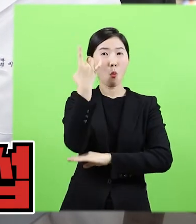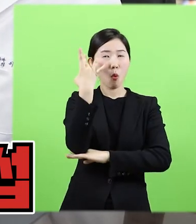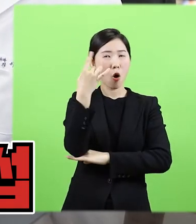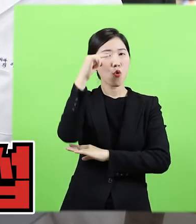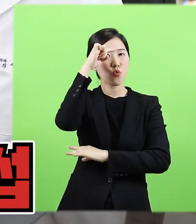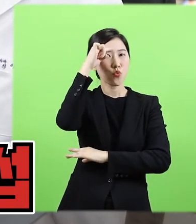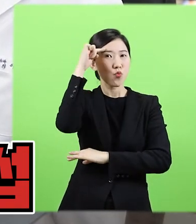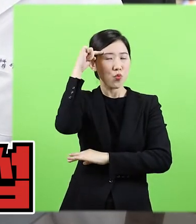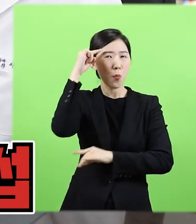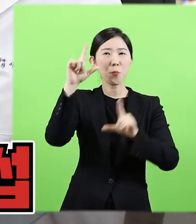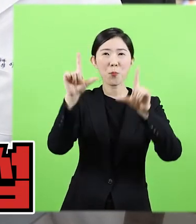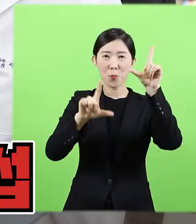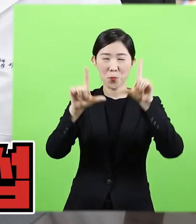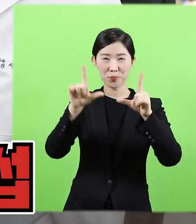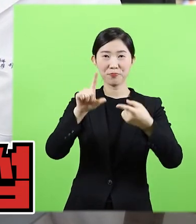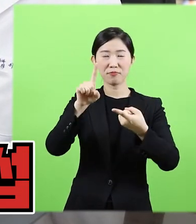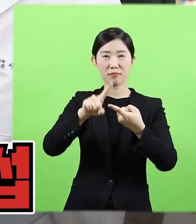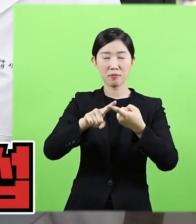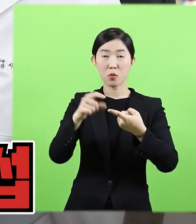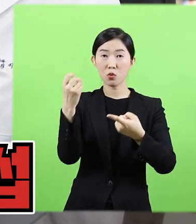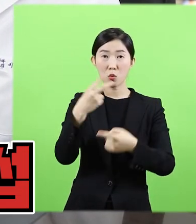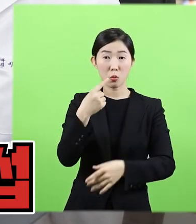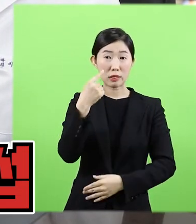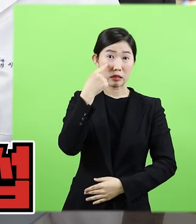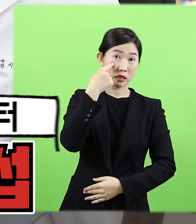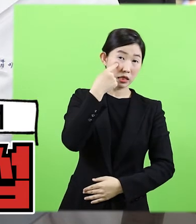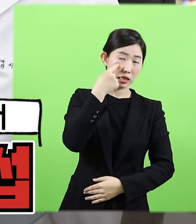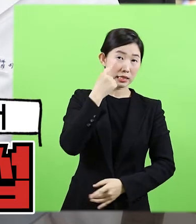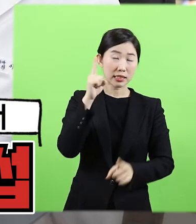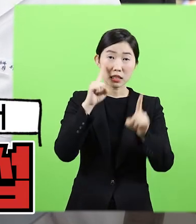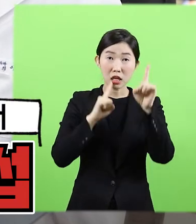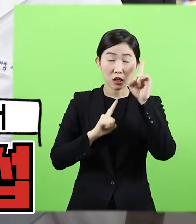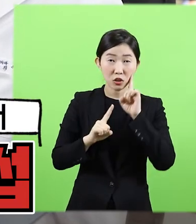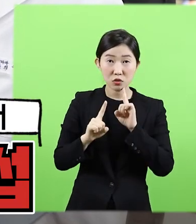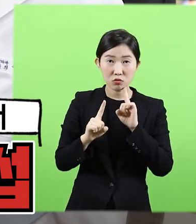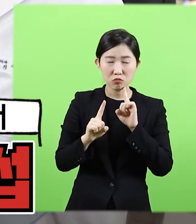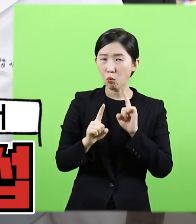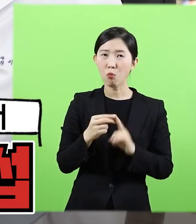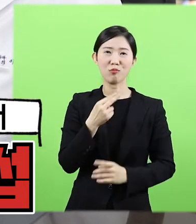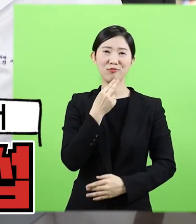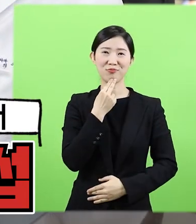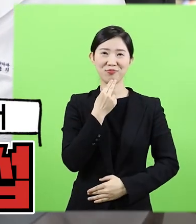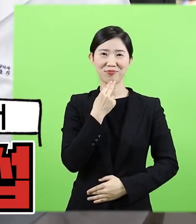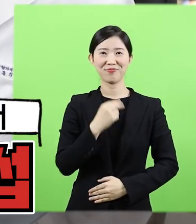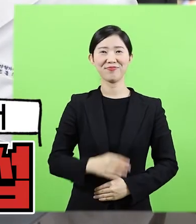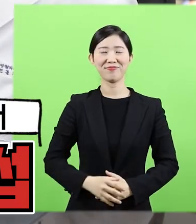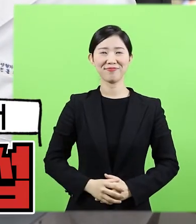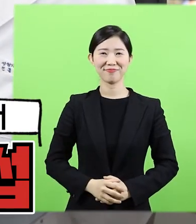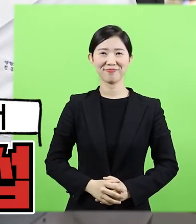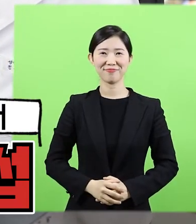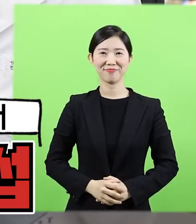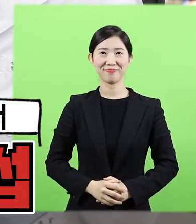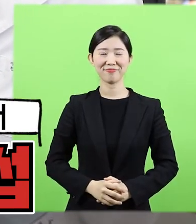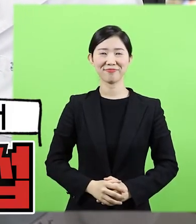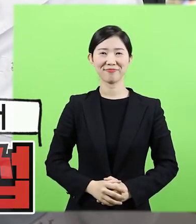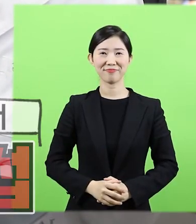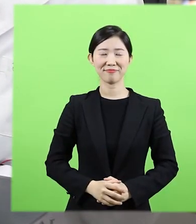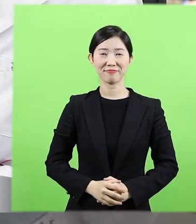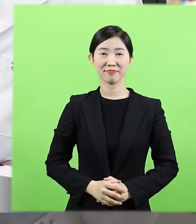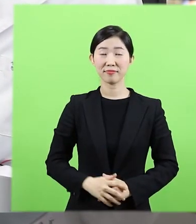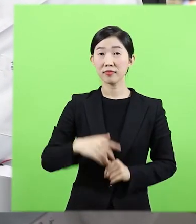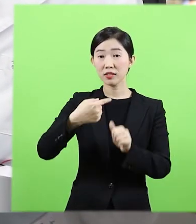눈썹이 내려와서 자기 원래 위치로 와 있으면서 흉터는 거의 보이지 않게